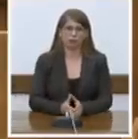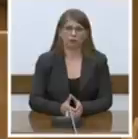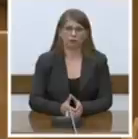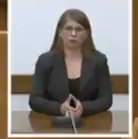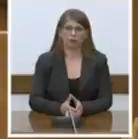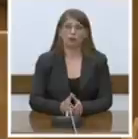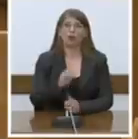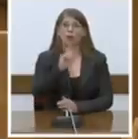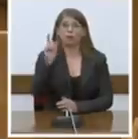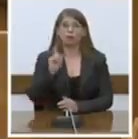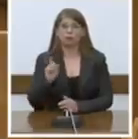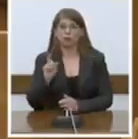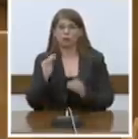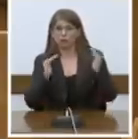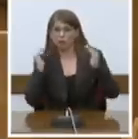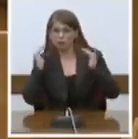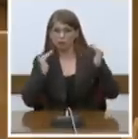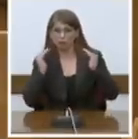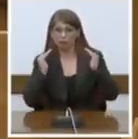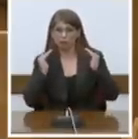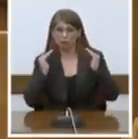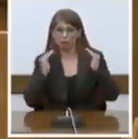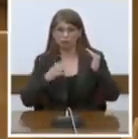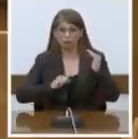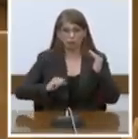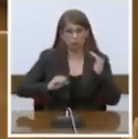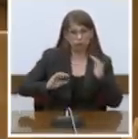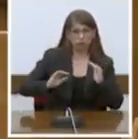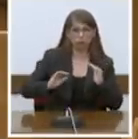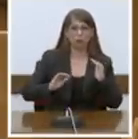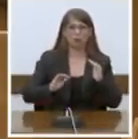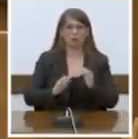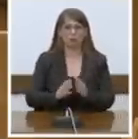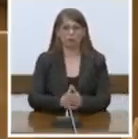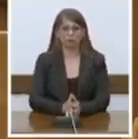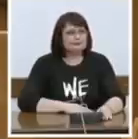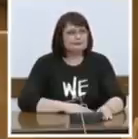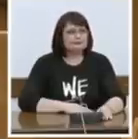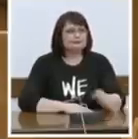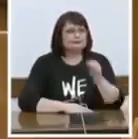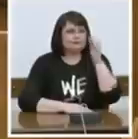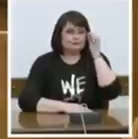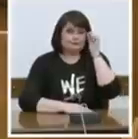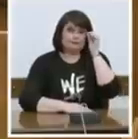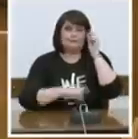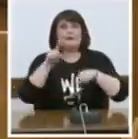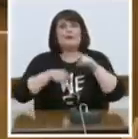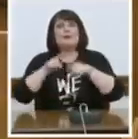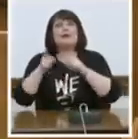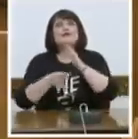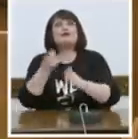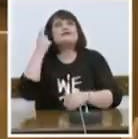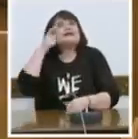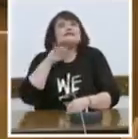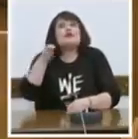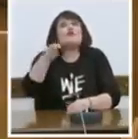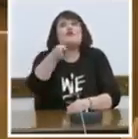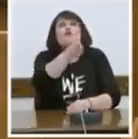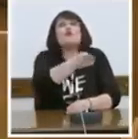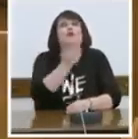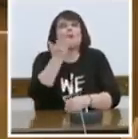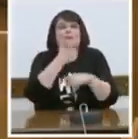σε ανασφάλεια και επισφάλεια, χωρίς πολλές φορές να ξέρουν σε ποιο σχολείο και σε ποια γωνιά